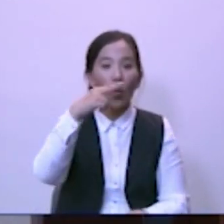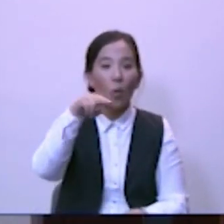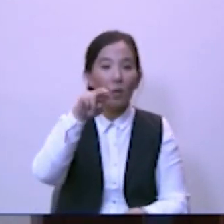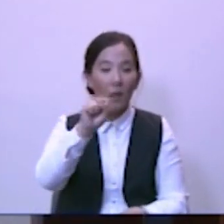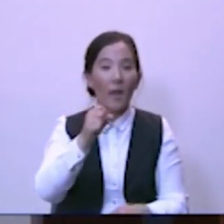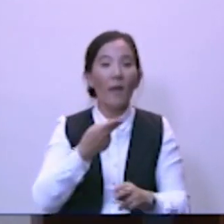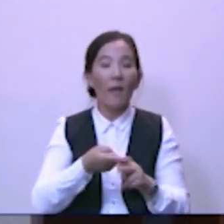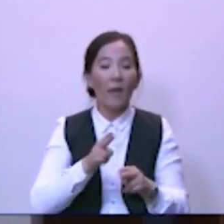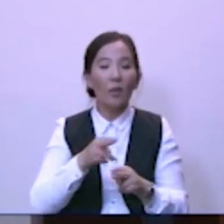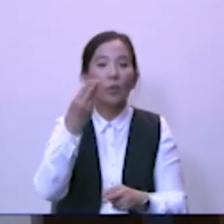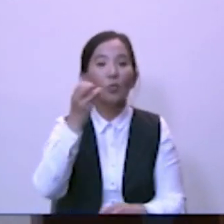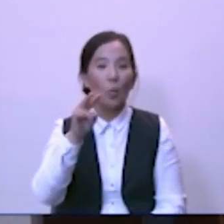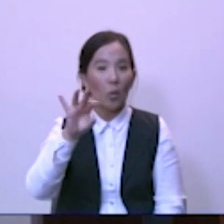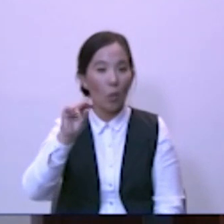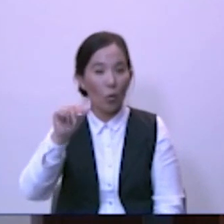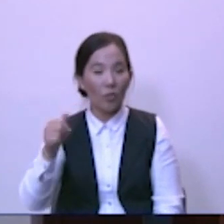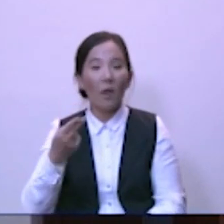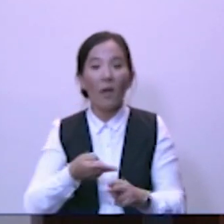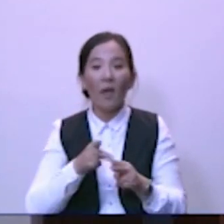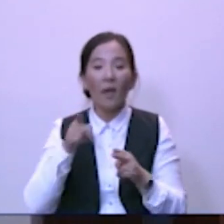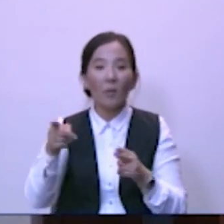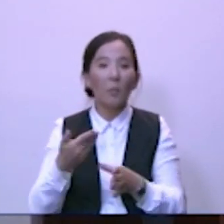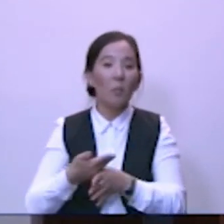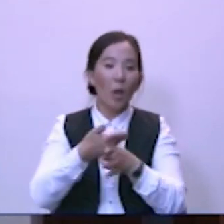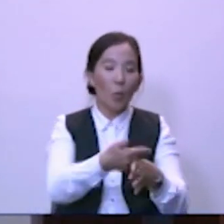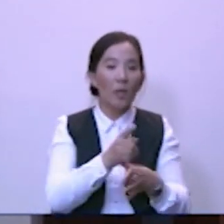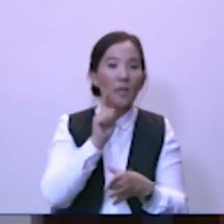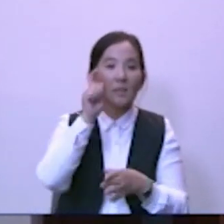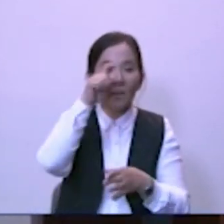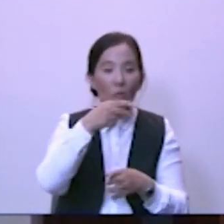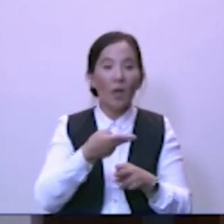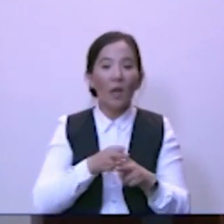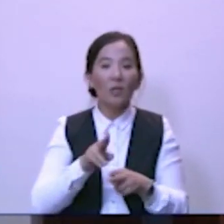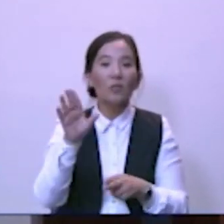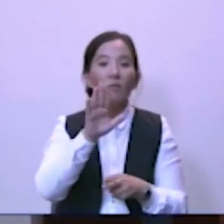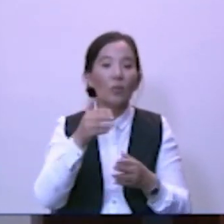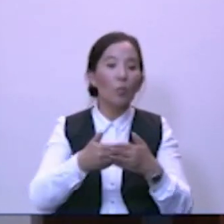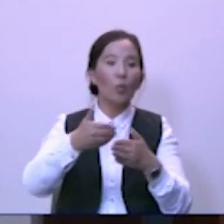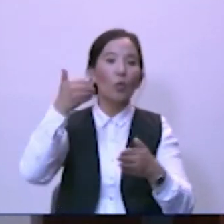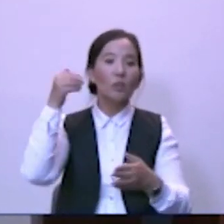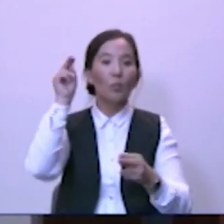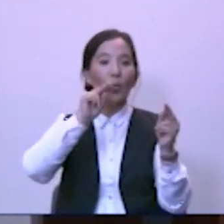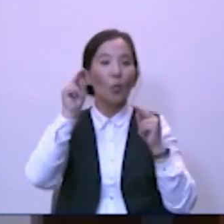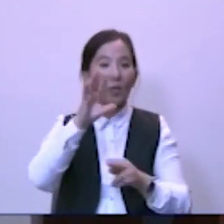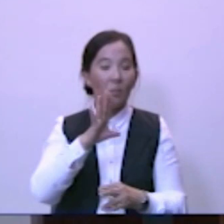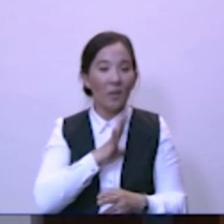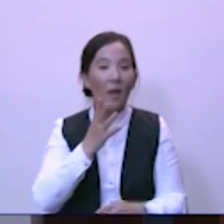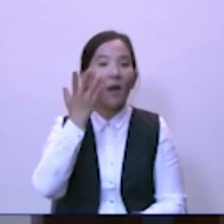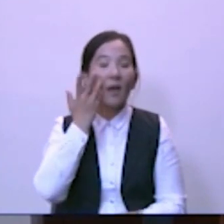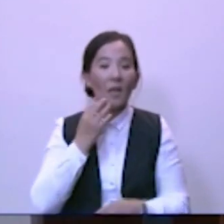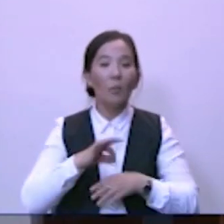сода это щелочь а щелочь нейтрализуют кислоту это свойство мы прошли с вами на прошлом уроке когда изучали